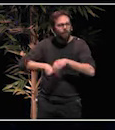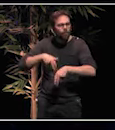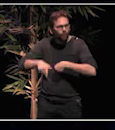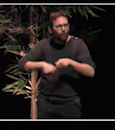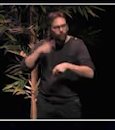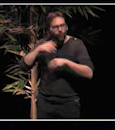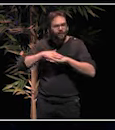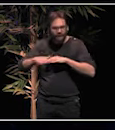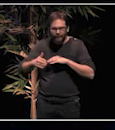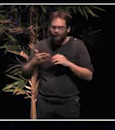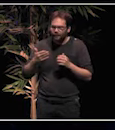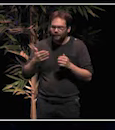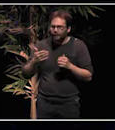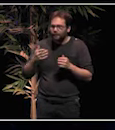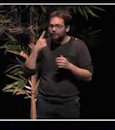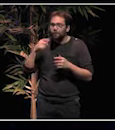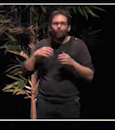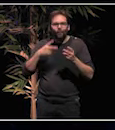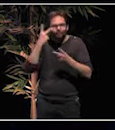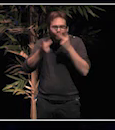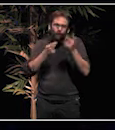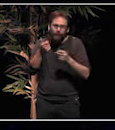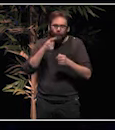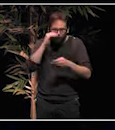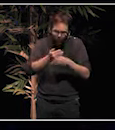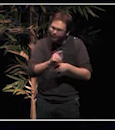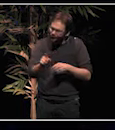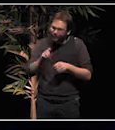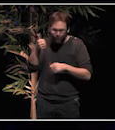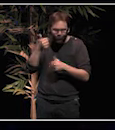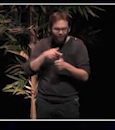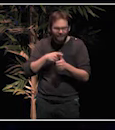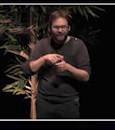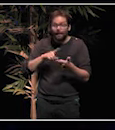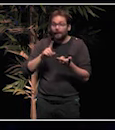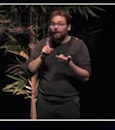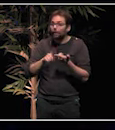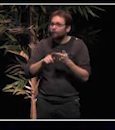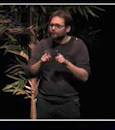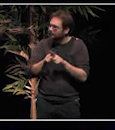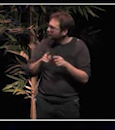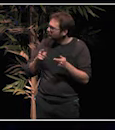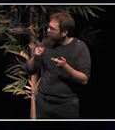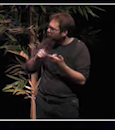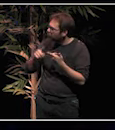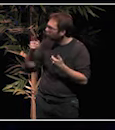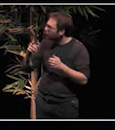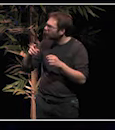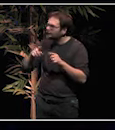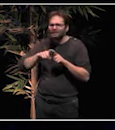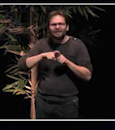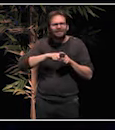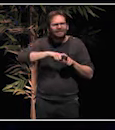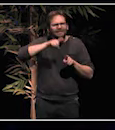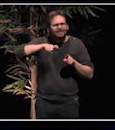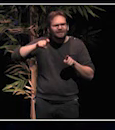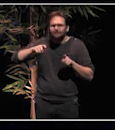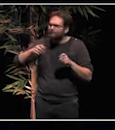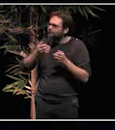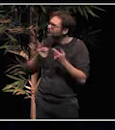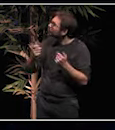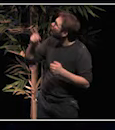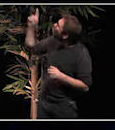voulait que vous soyez sûr que vous ayez un peu d'animation pour pas que vous endormiez. Et l'autre raison, c'est pour vous, parce que ces chiffres finalement qu'on a mis ici, donc